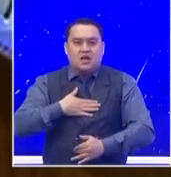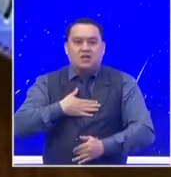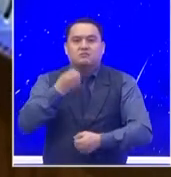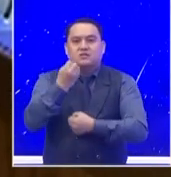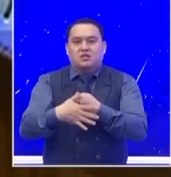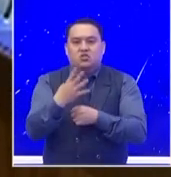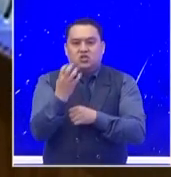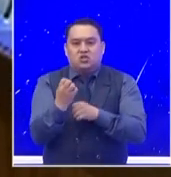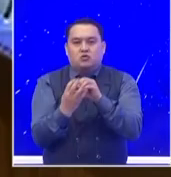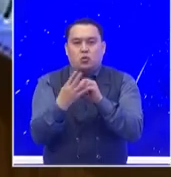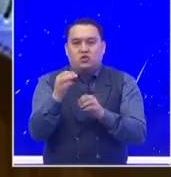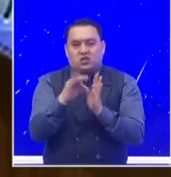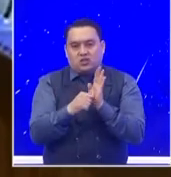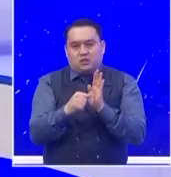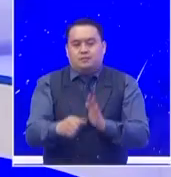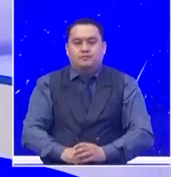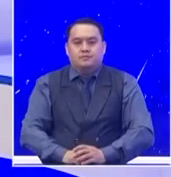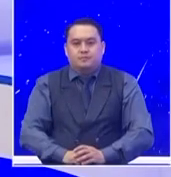колл-центр 1406.